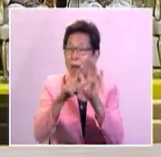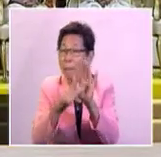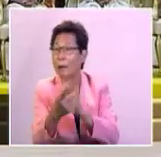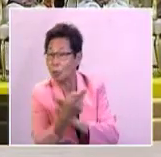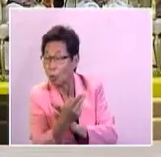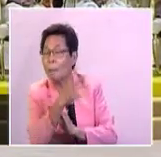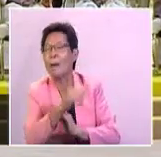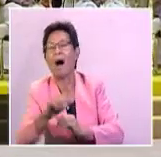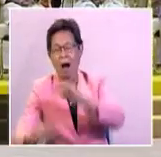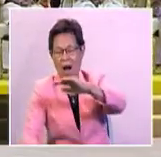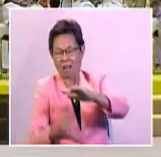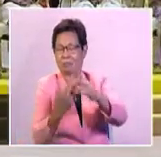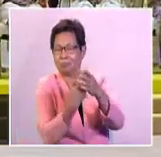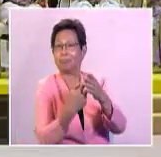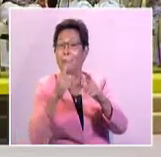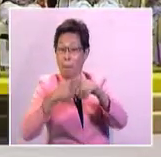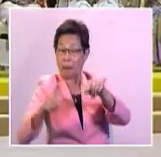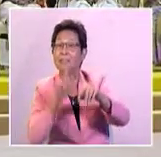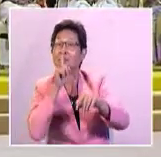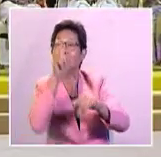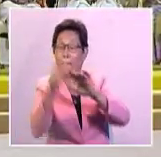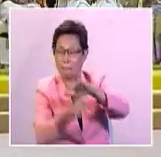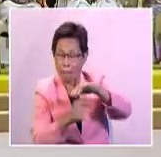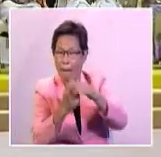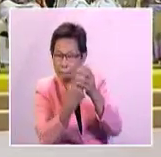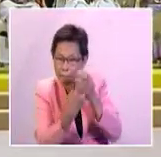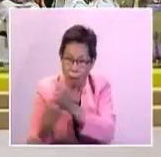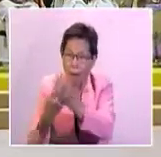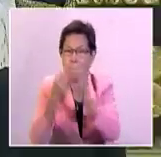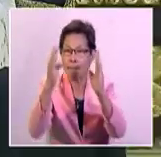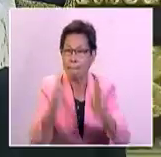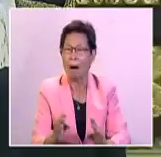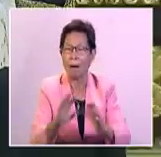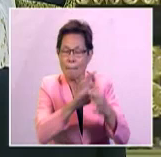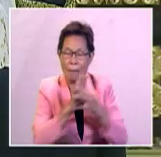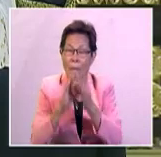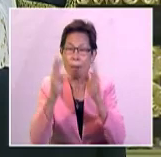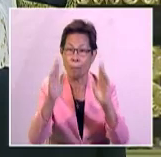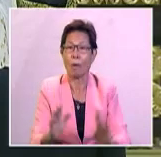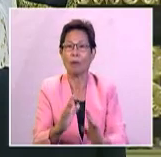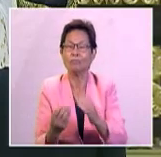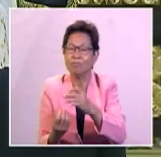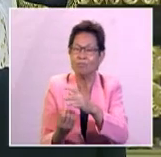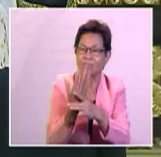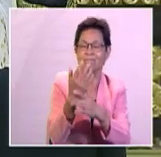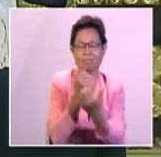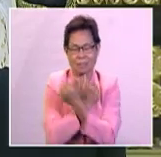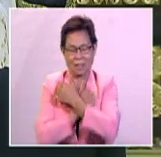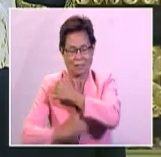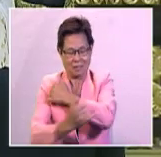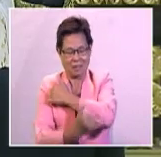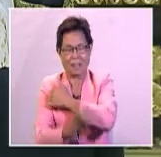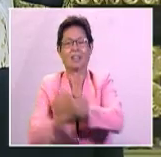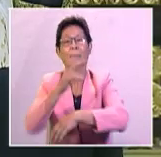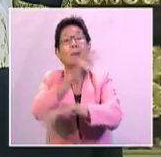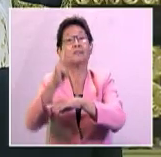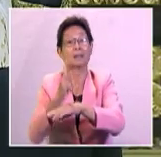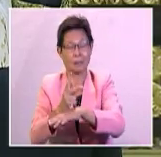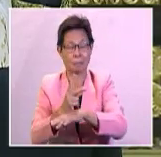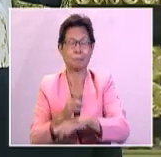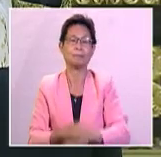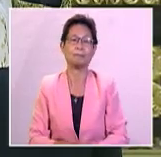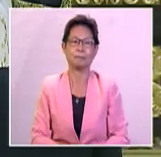sebaliknya ia adalah asas perpaduan, penyatuan bangsa dan pencetus semangat patriotisme kebangsaan. Yang jelas